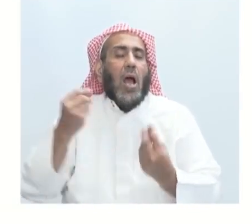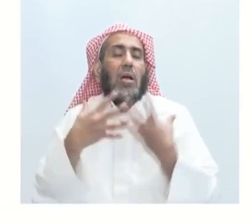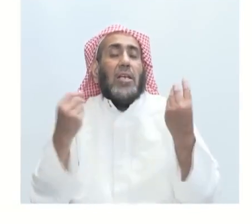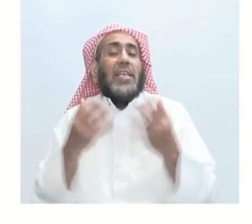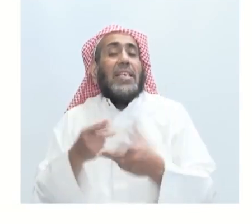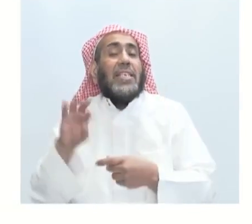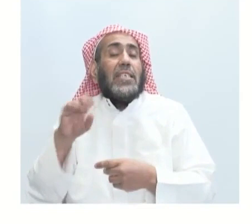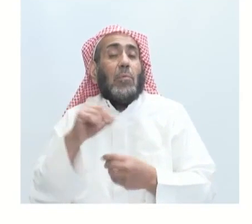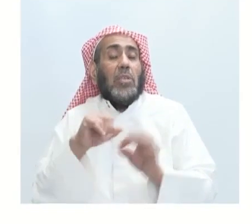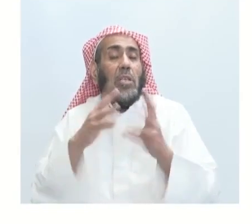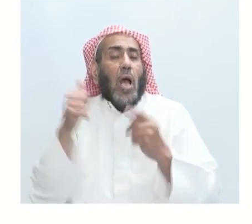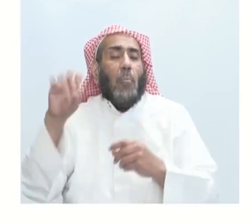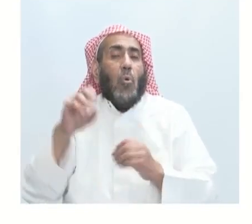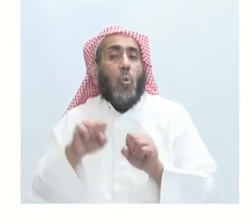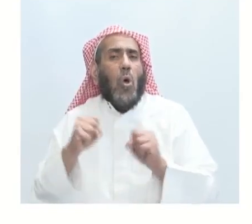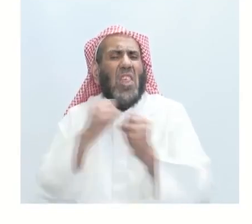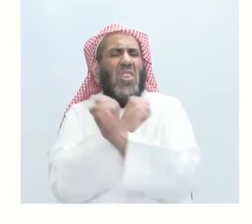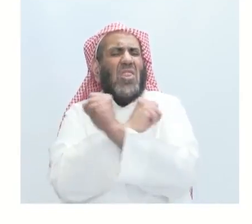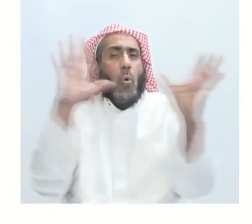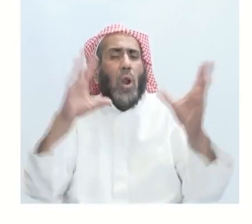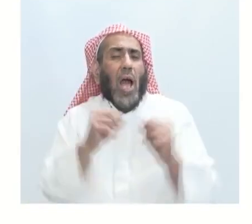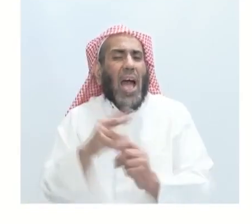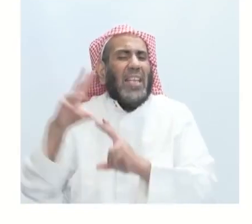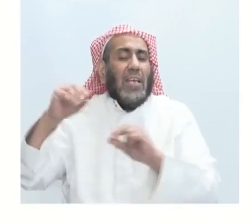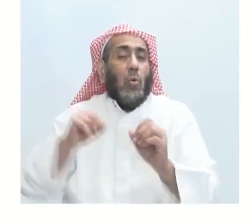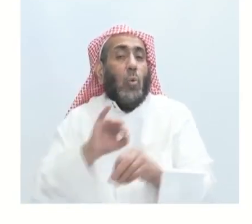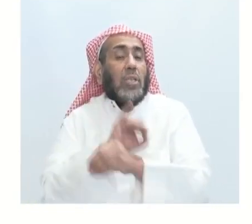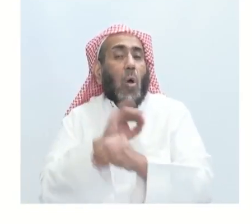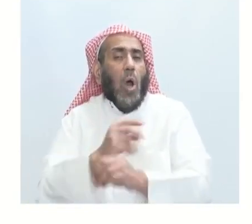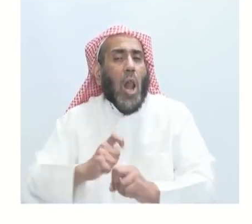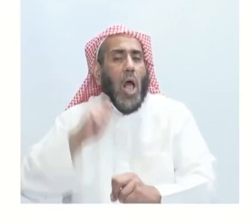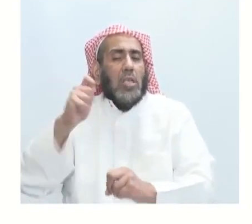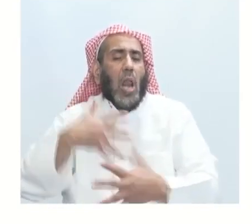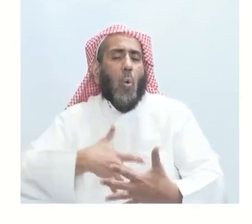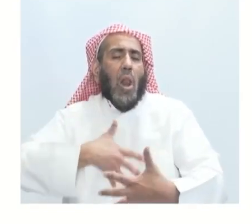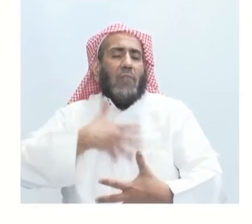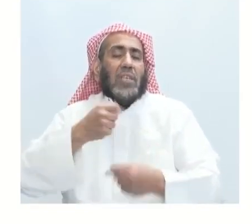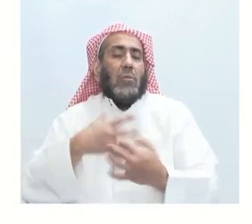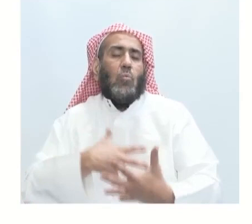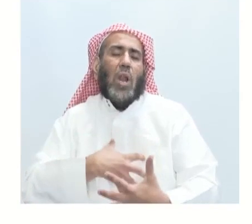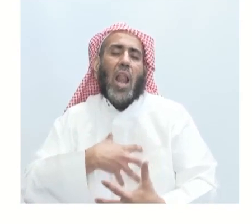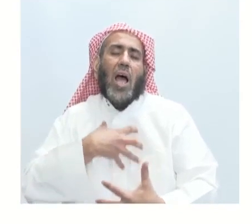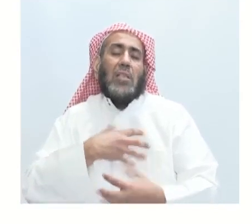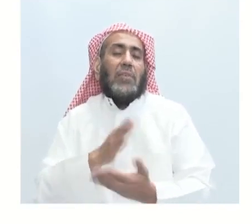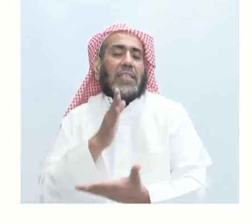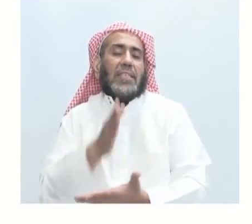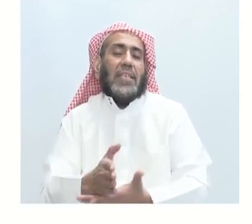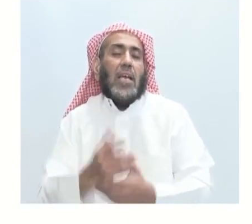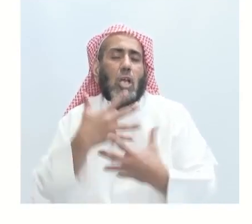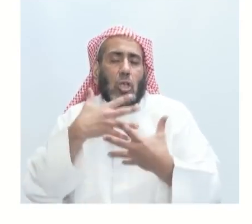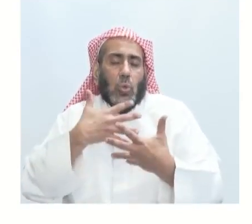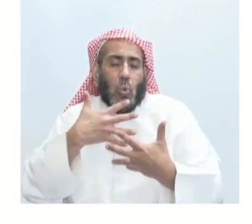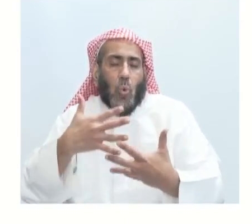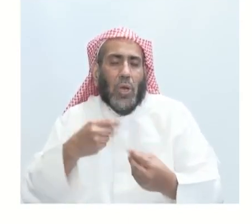والتيجانية ل الثوره على التقليد ايضا والدعوه الى الاصاله والفطره الشعريه والعاطفه الصادقه سهوله